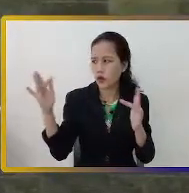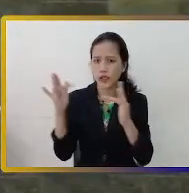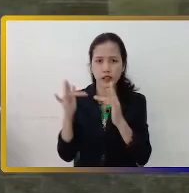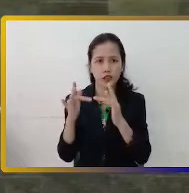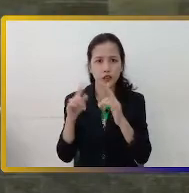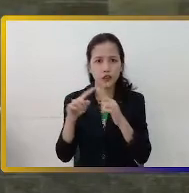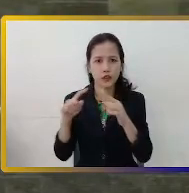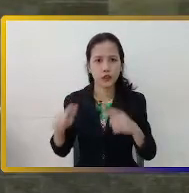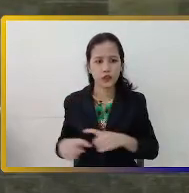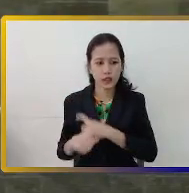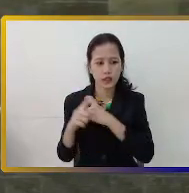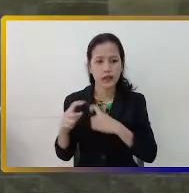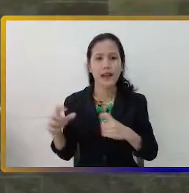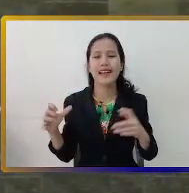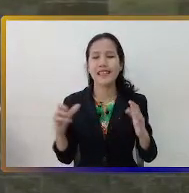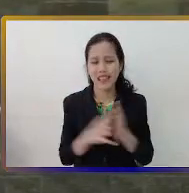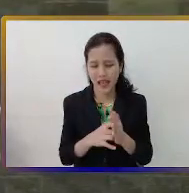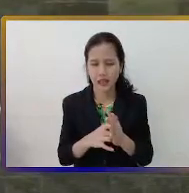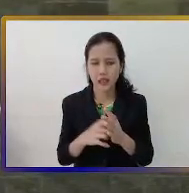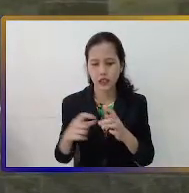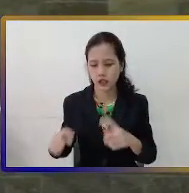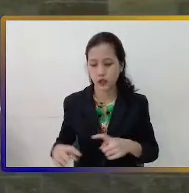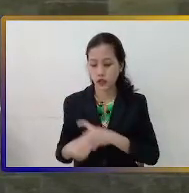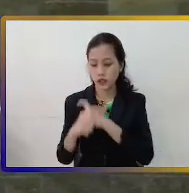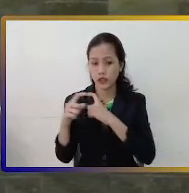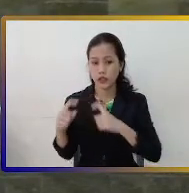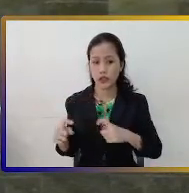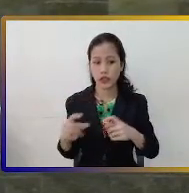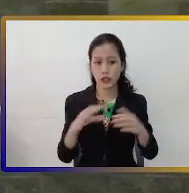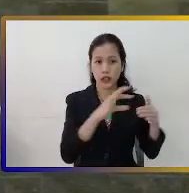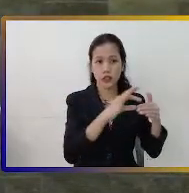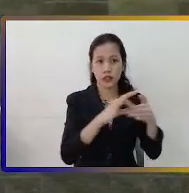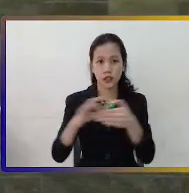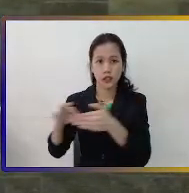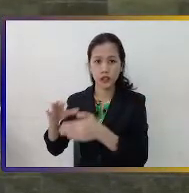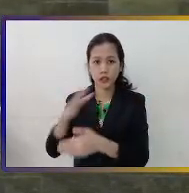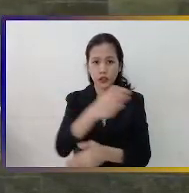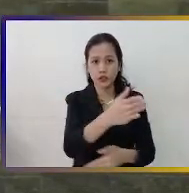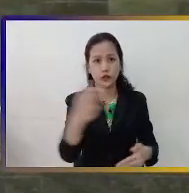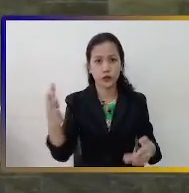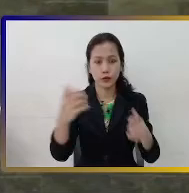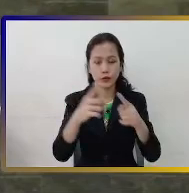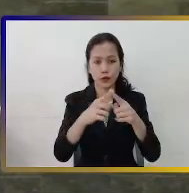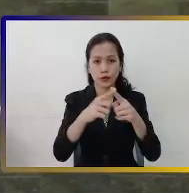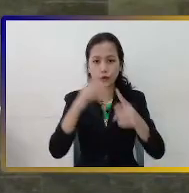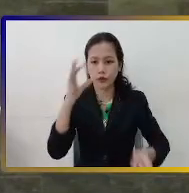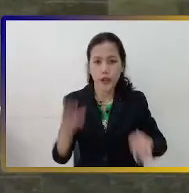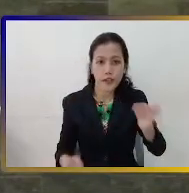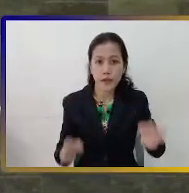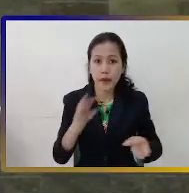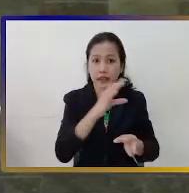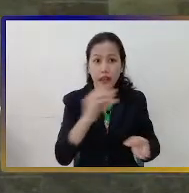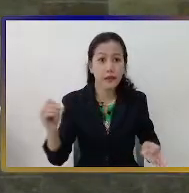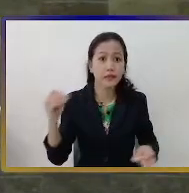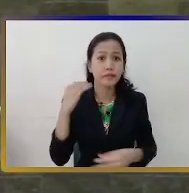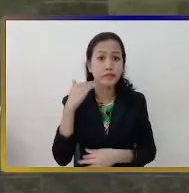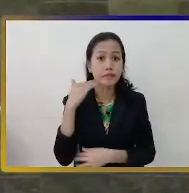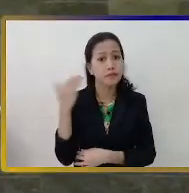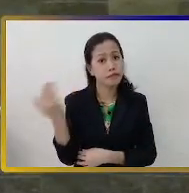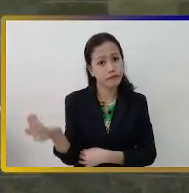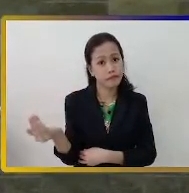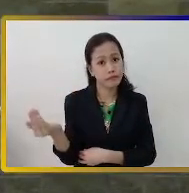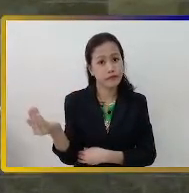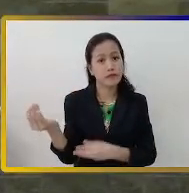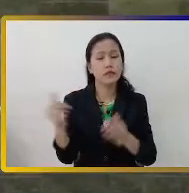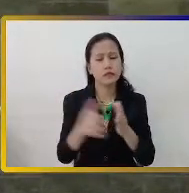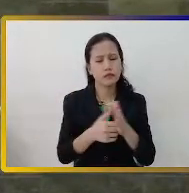is that sin leads to judgment and death. Na-proven na noong mga nakaraan pa, bago